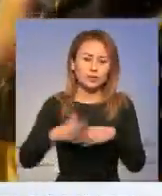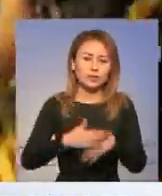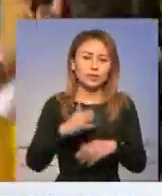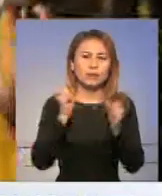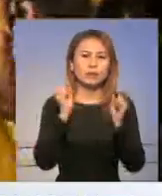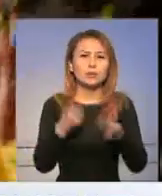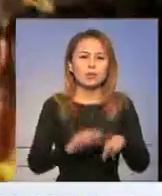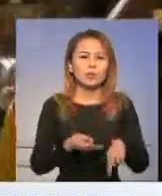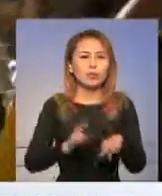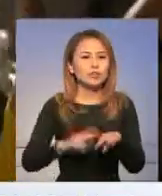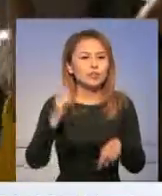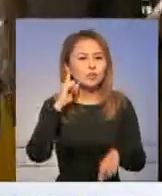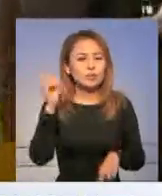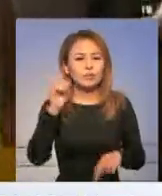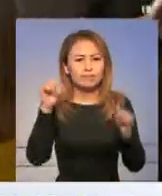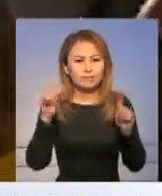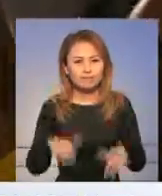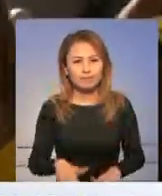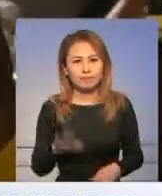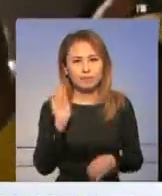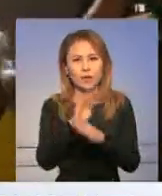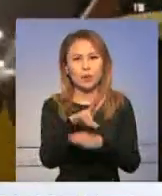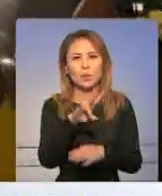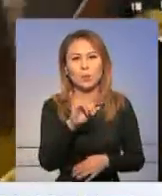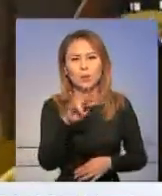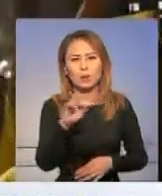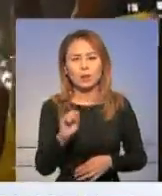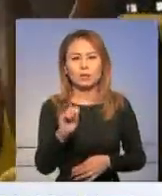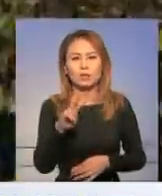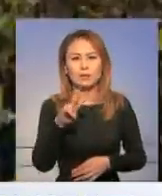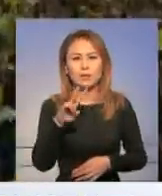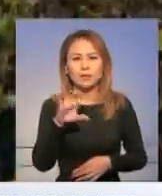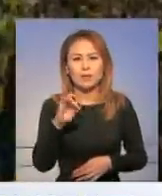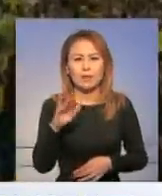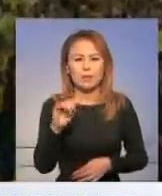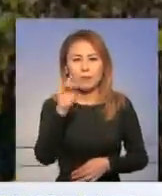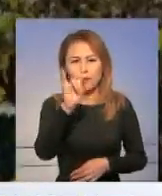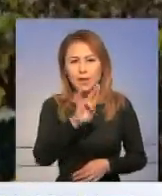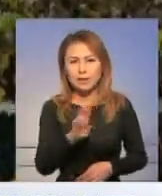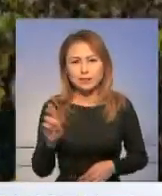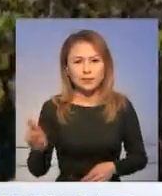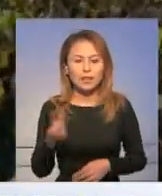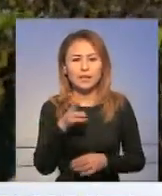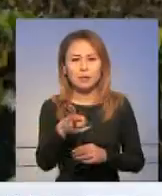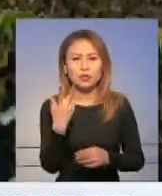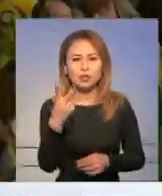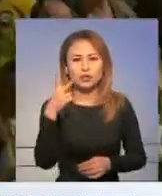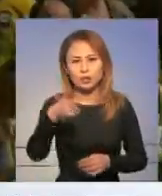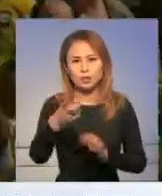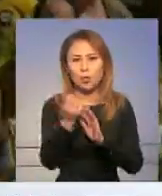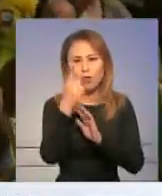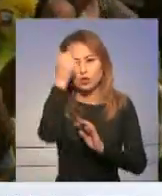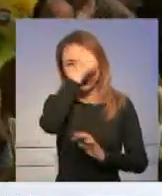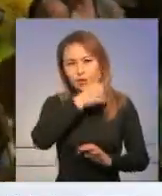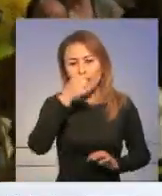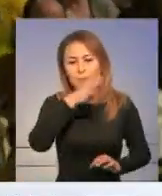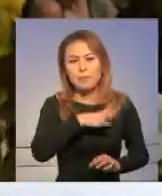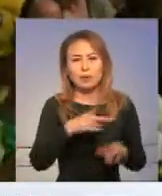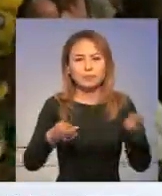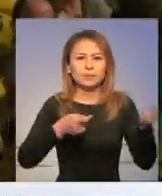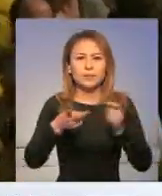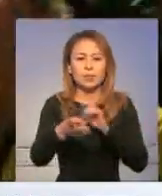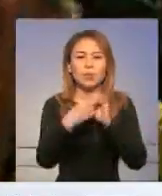қалай өтейтіні туралы шешім шығарылады. Айта кетейік, Лула да Сильва Бразилияны 2003-2011 жылдары